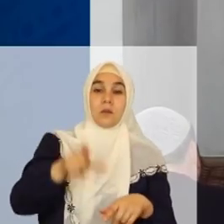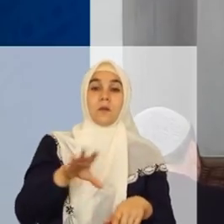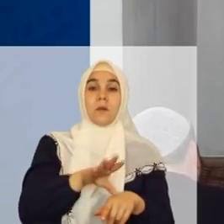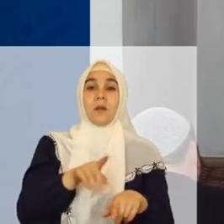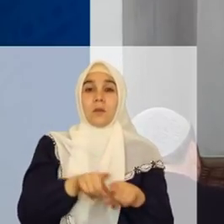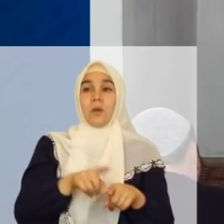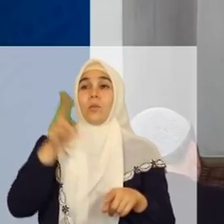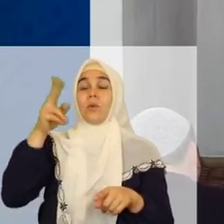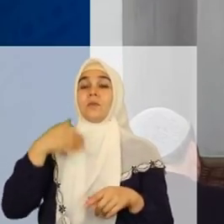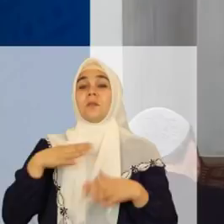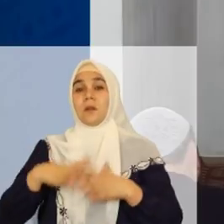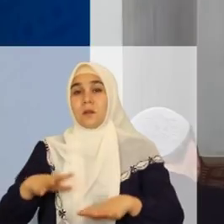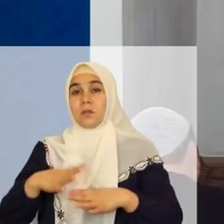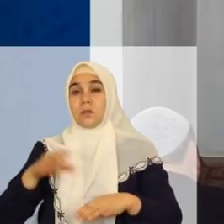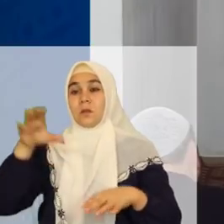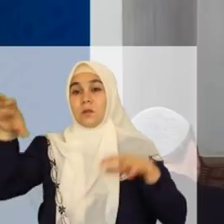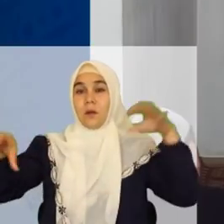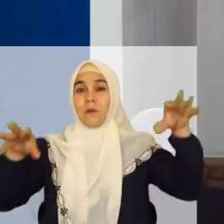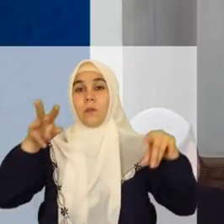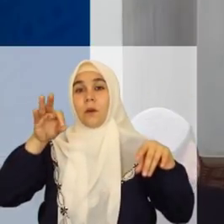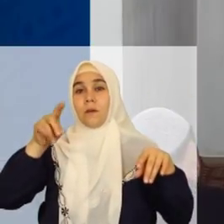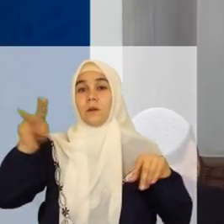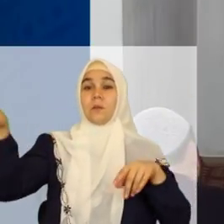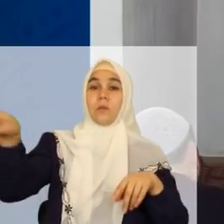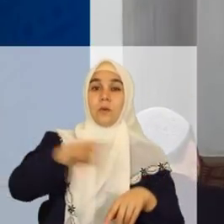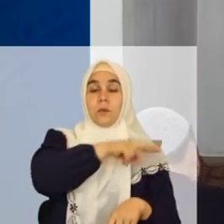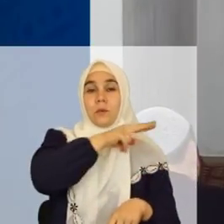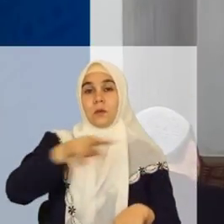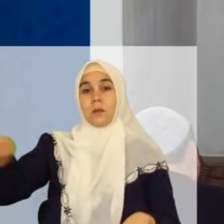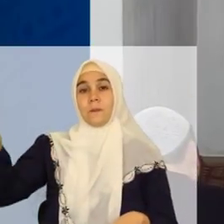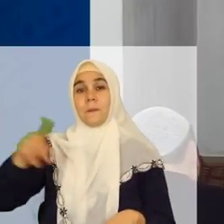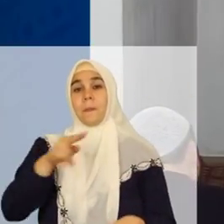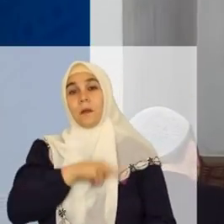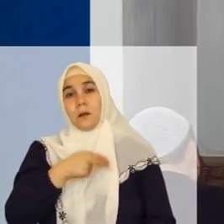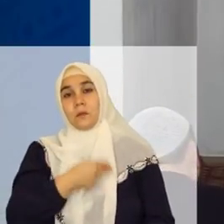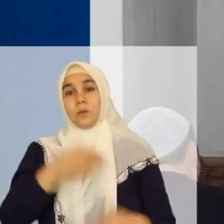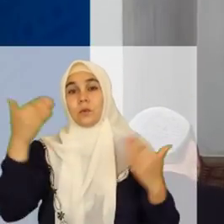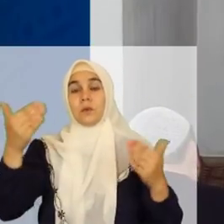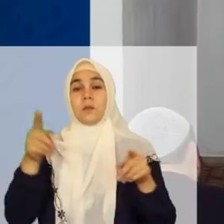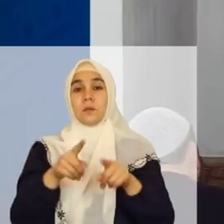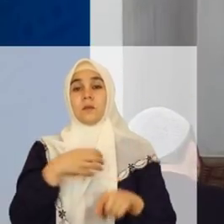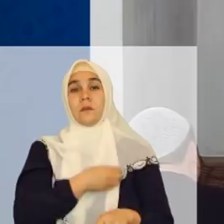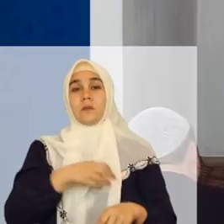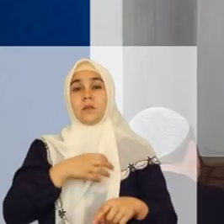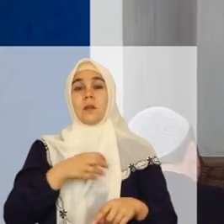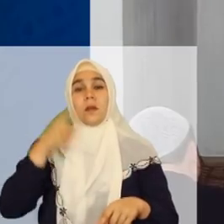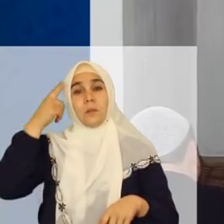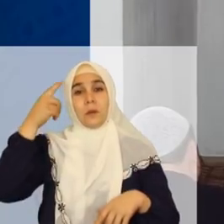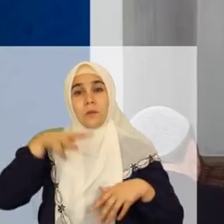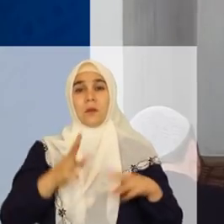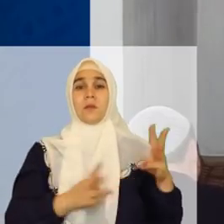Allohdan najot tilab Safo bilan Marvoni orasiga borib keladi. Qalbida shu narsa jo'shib turishi